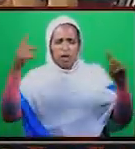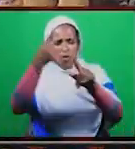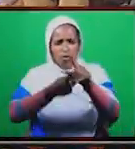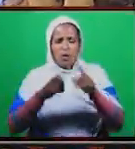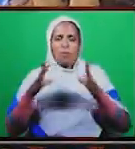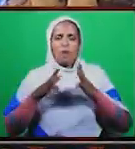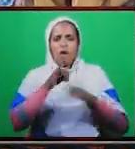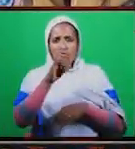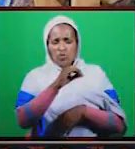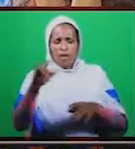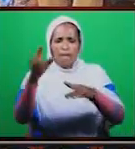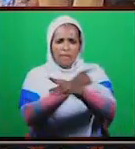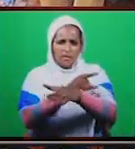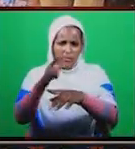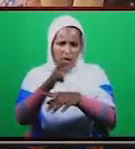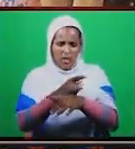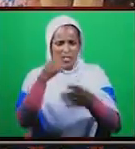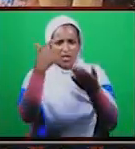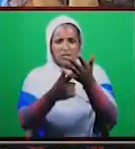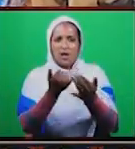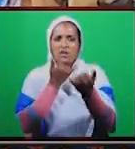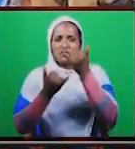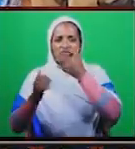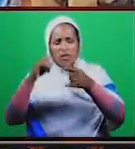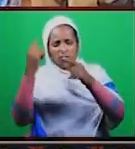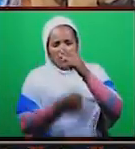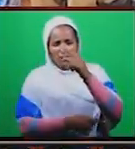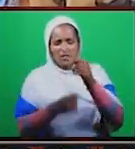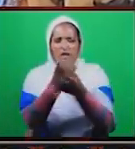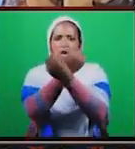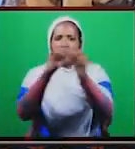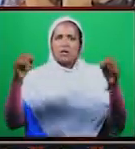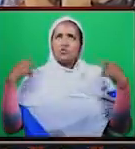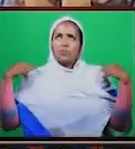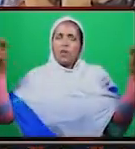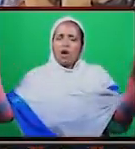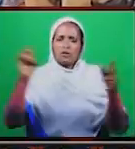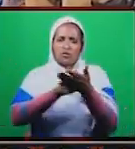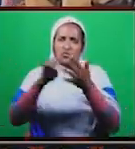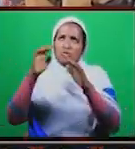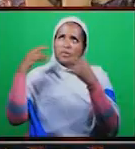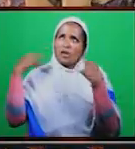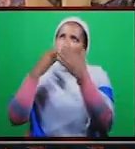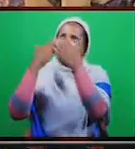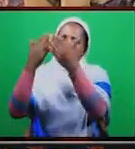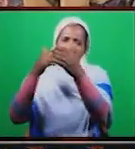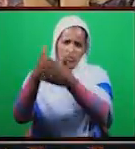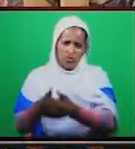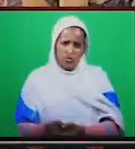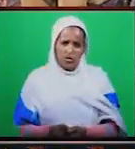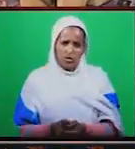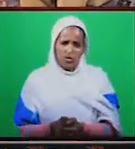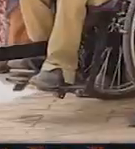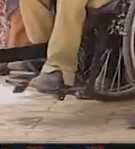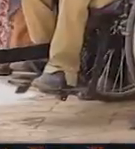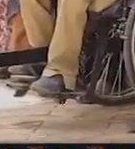ተደስቶ በዕለቱም የቅዱስ ሚካኤል ወራዊ በዓል ነውና በዝማሬ ከዚያ የጥፋት መክሰፍት ተራዳዩን ላዳናቸው